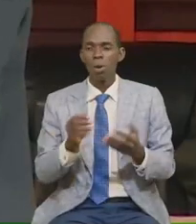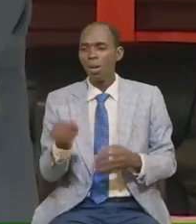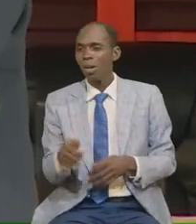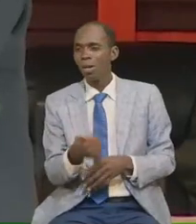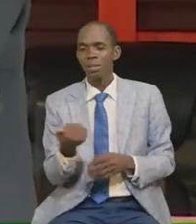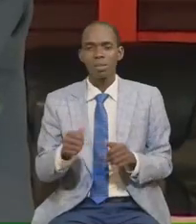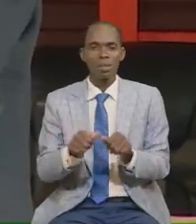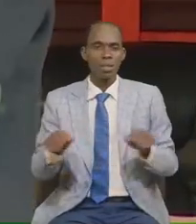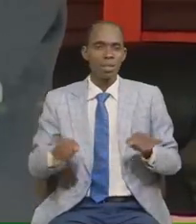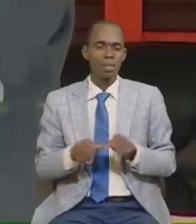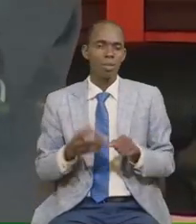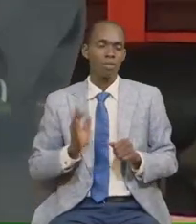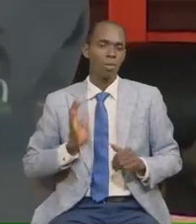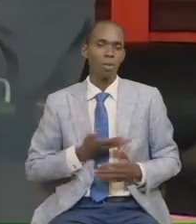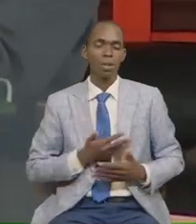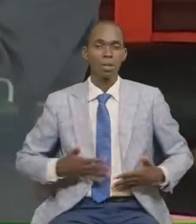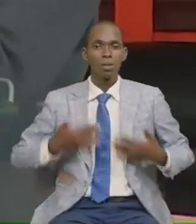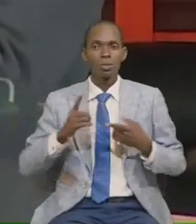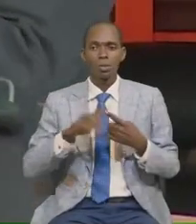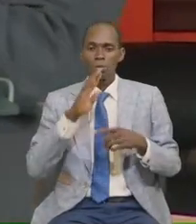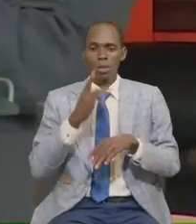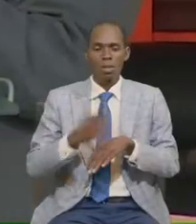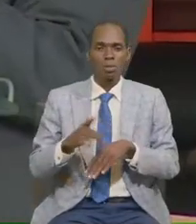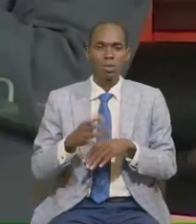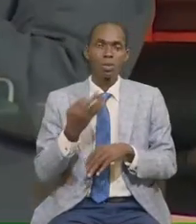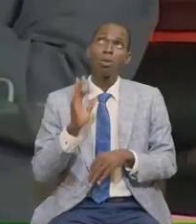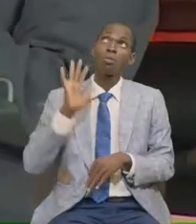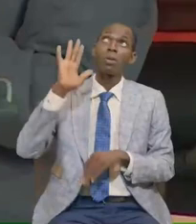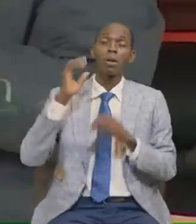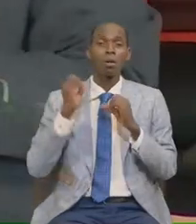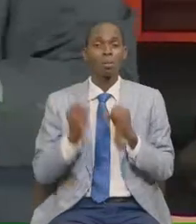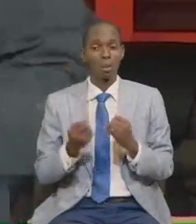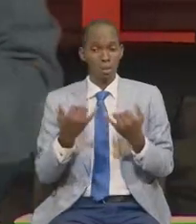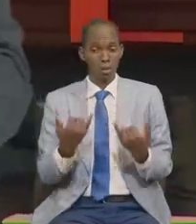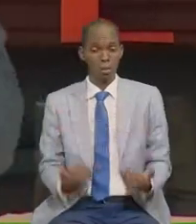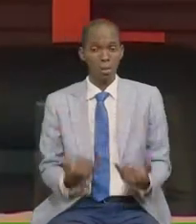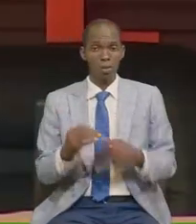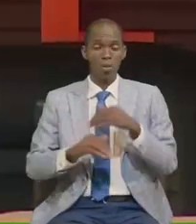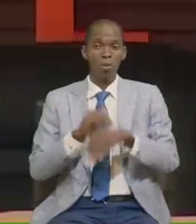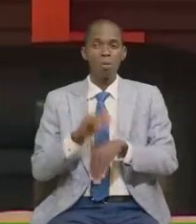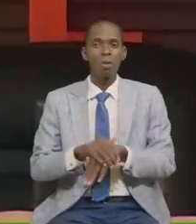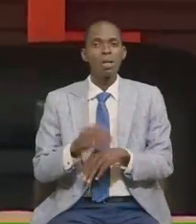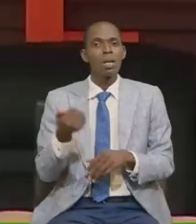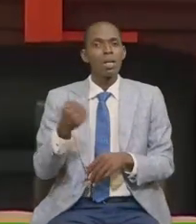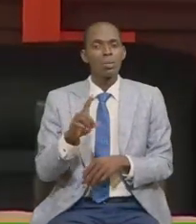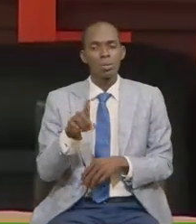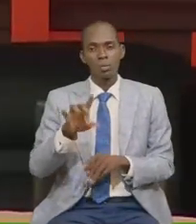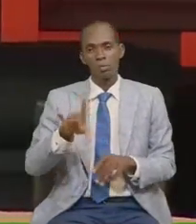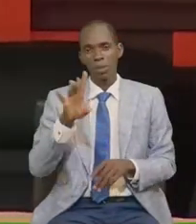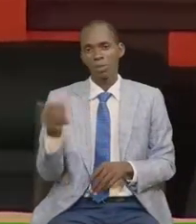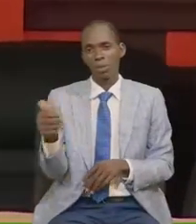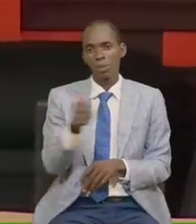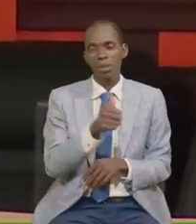soit vide de sa puissance. Ainsi donc, à partir d'aujourd'hui, partout où tu vas te retrouver,